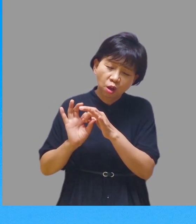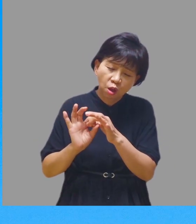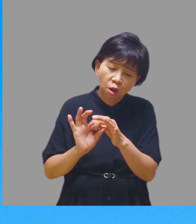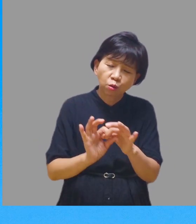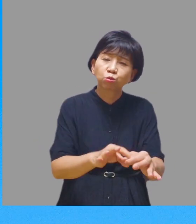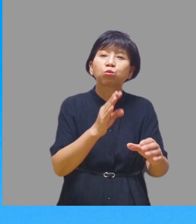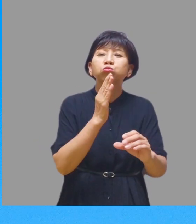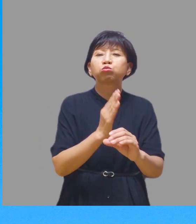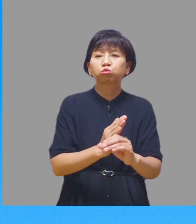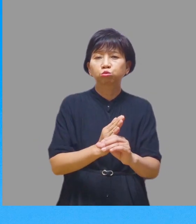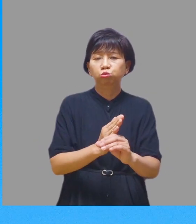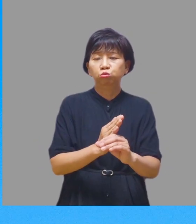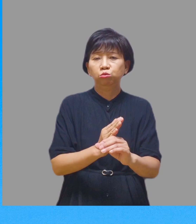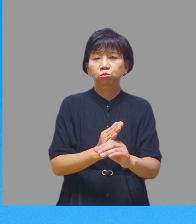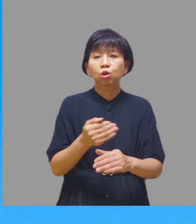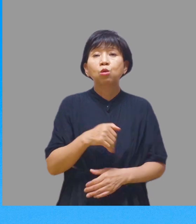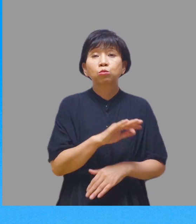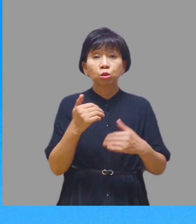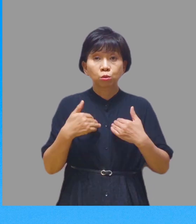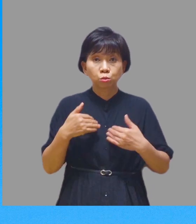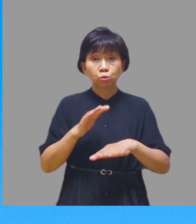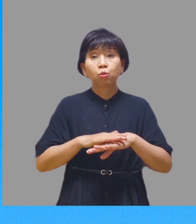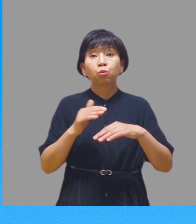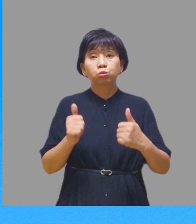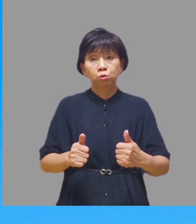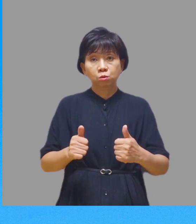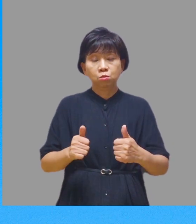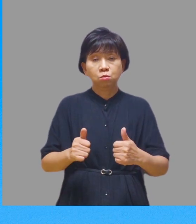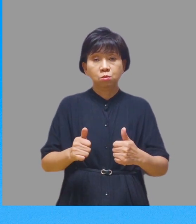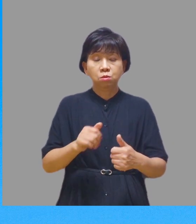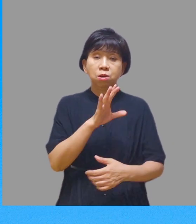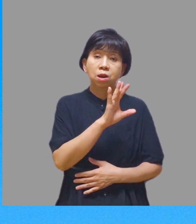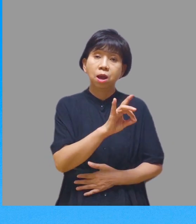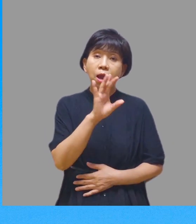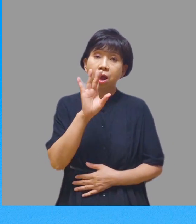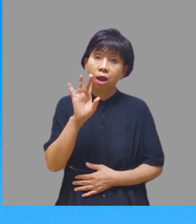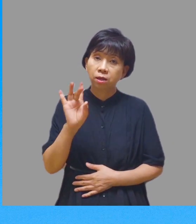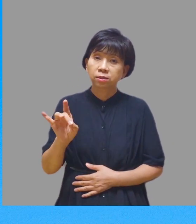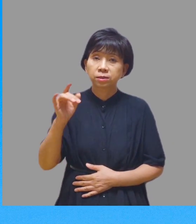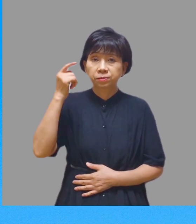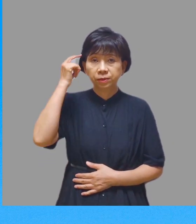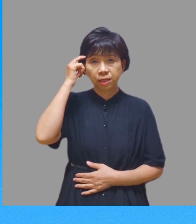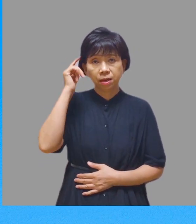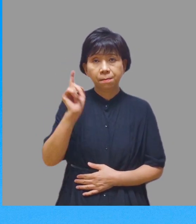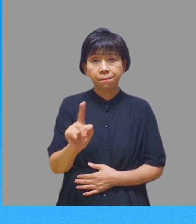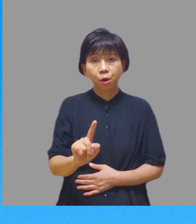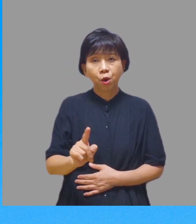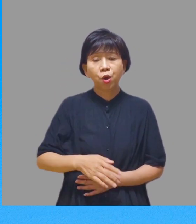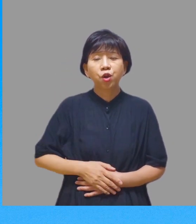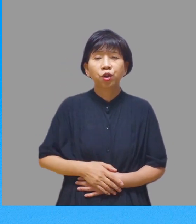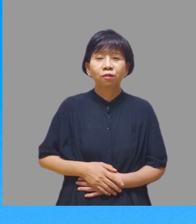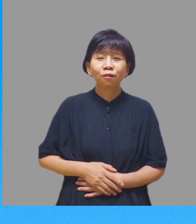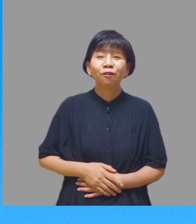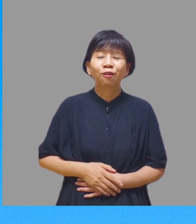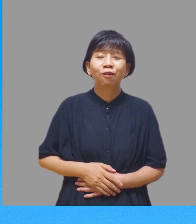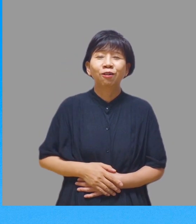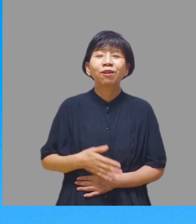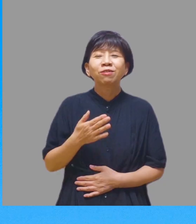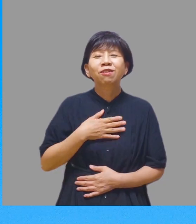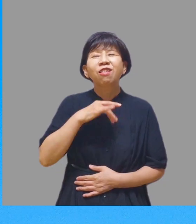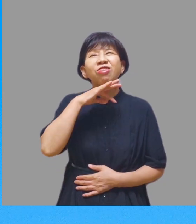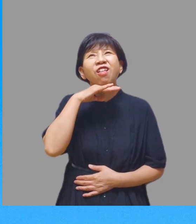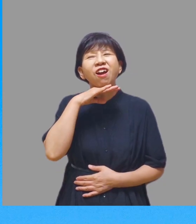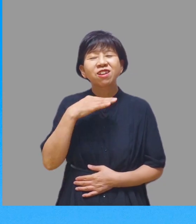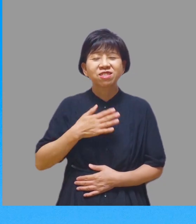성도 여러분, 이것은 우리에게 큰 도전이 됩니다. 우리는 가끔 이런 생각을 하지 않습니까? 그래. 내 나이에,